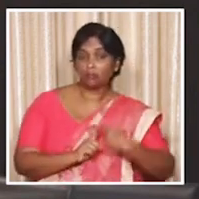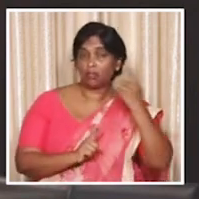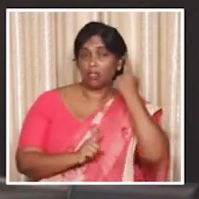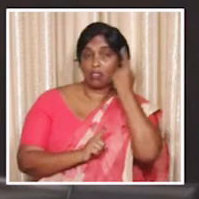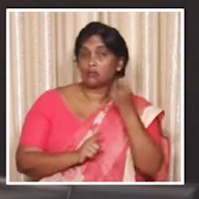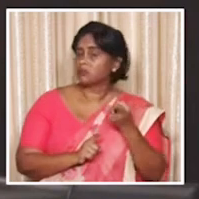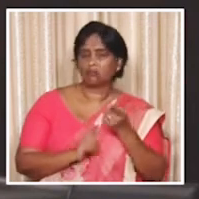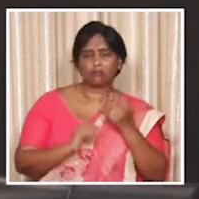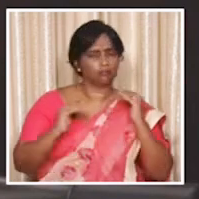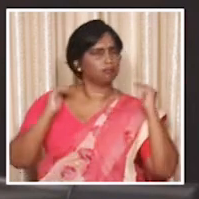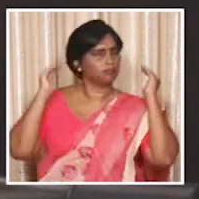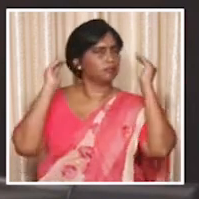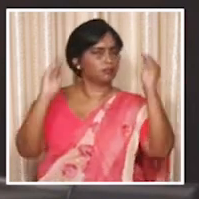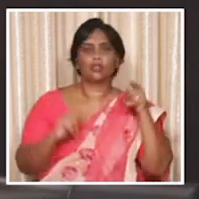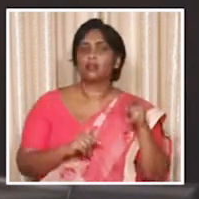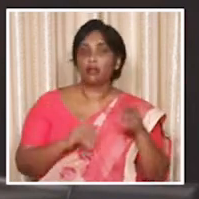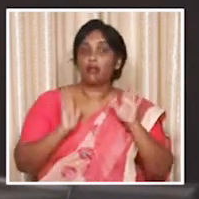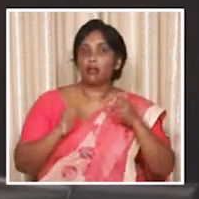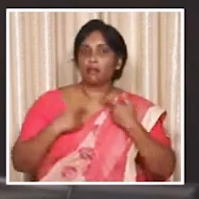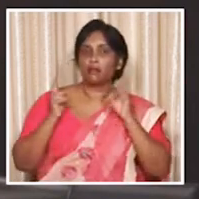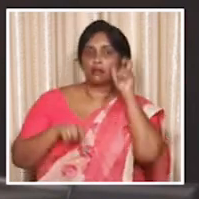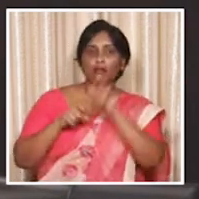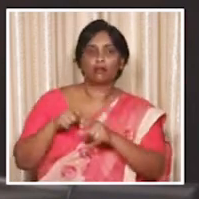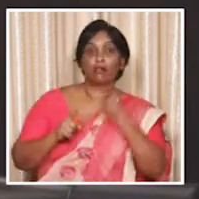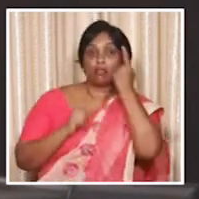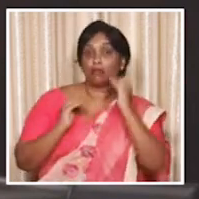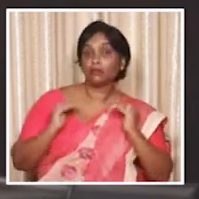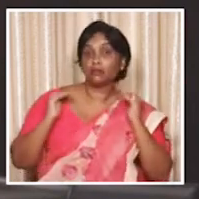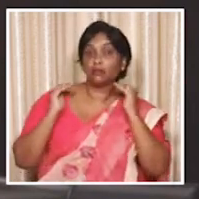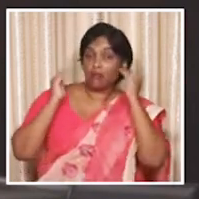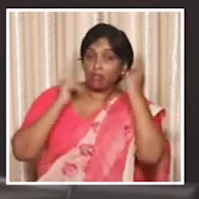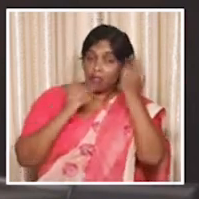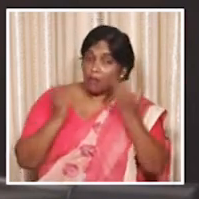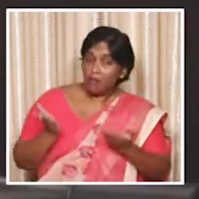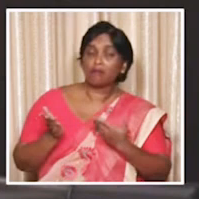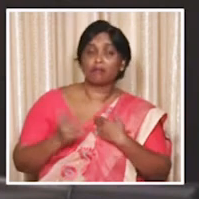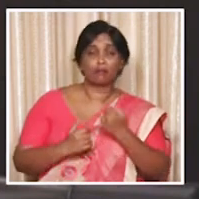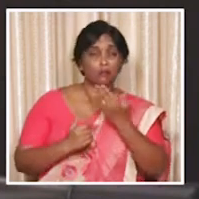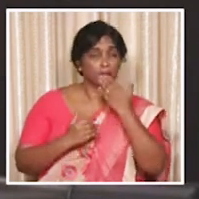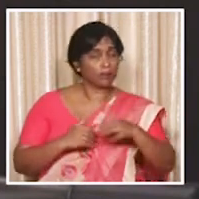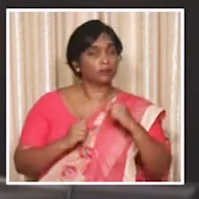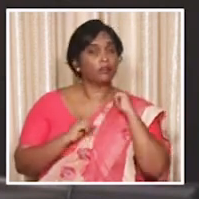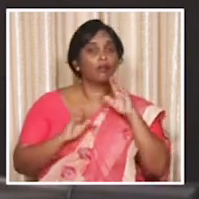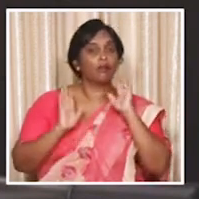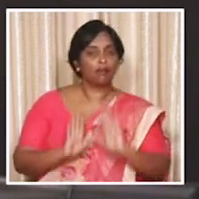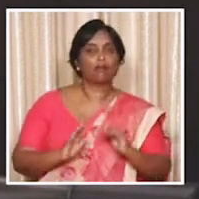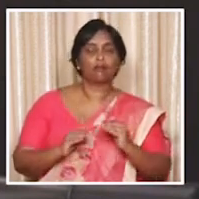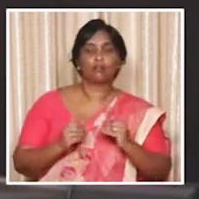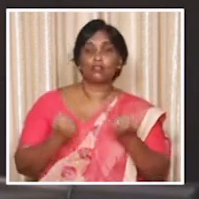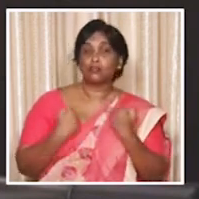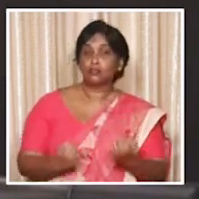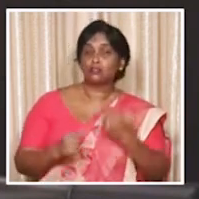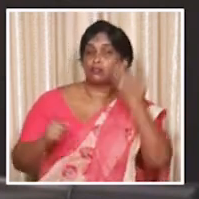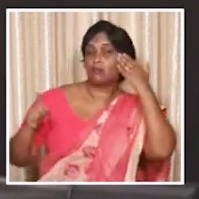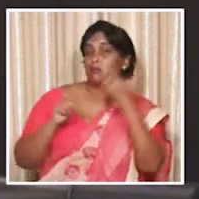දක්ෂතා මට්ටම ඉතාමත්ම ඉහළ මට්ටමක තියෙනවා. අපේ ක්‍රීඩකයෝන්ගේ දක්ෂතා මට්ටම තිබෙන බෝන් ටැලන්ට් එකක් තියෙන ක්‍රීඩකයෝ නමුත් ඔවුන් ෆිට්නස්